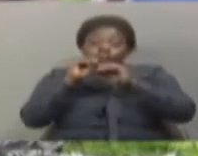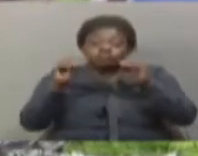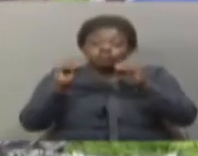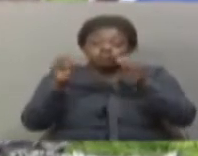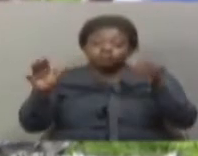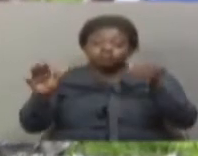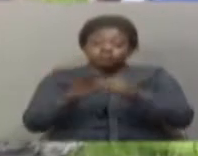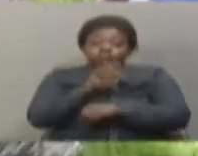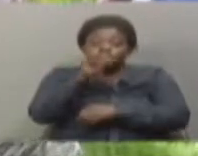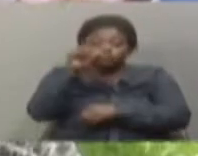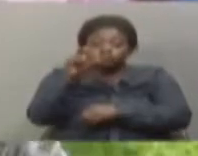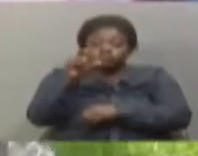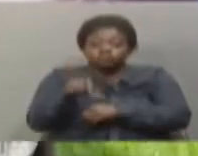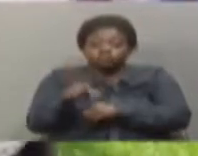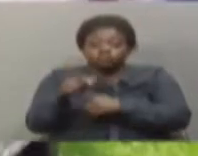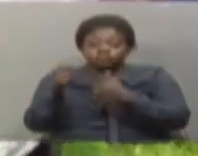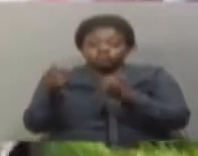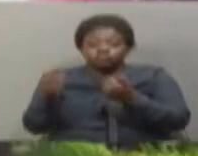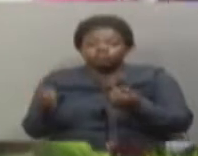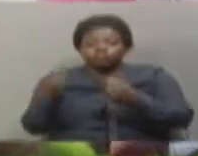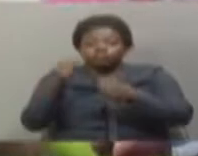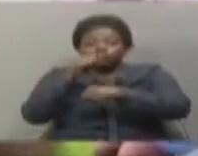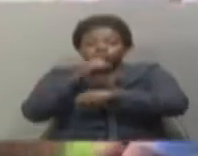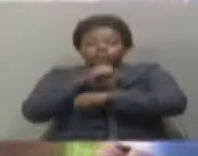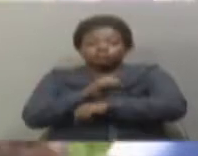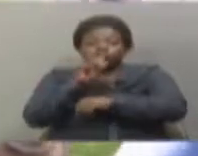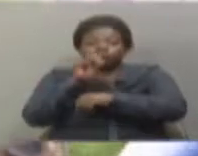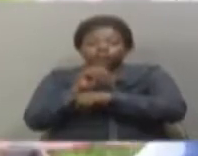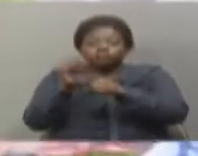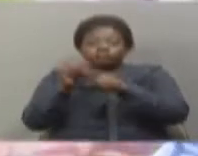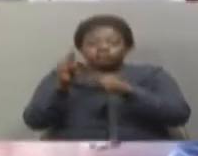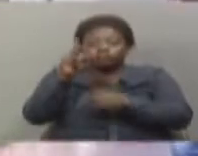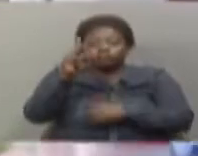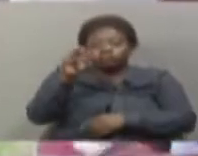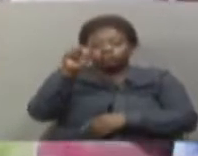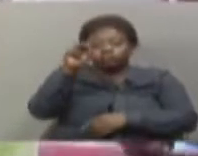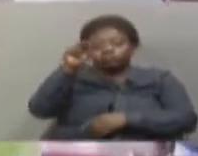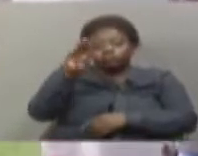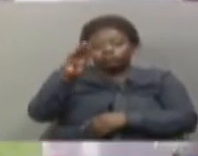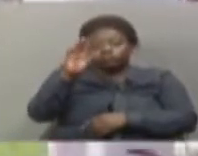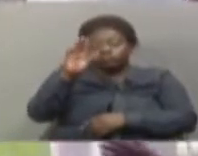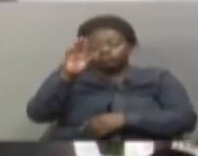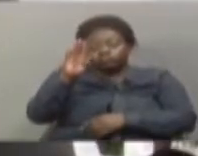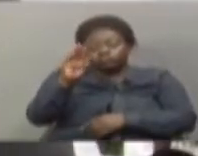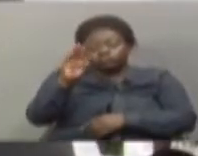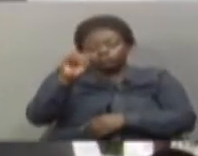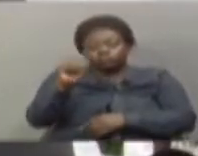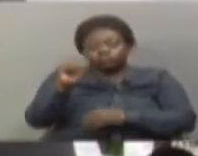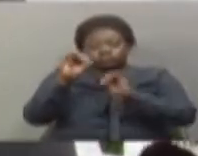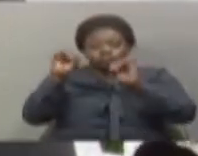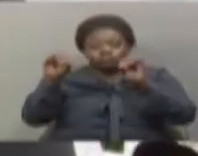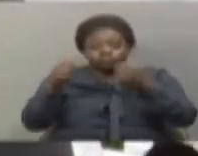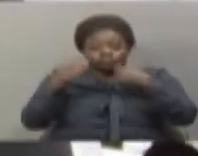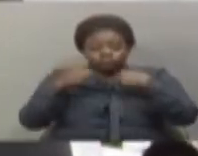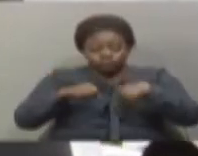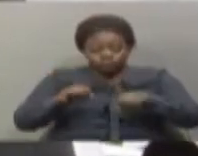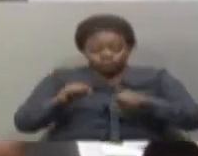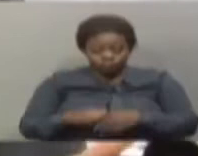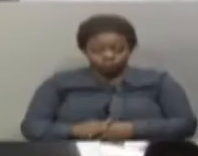omulamba. Era kino amasomero ga kereziya omulina erya St Kalemba gafubye okukikola. Kereziya